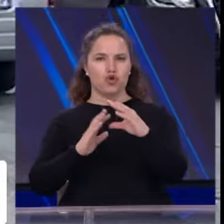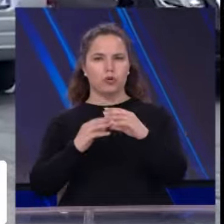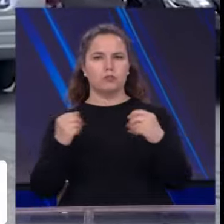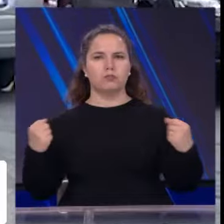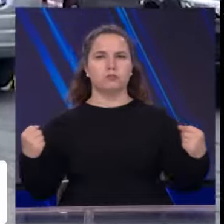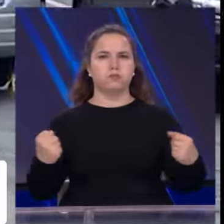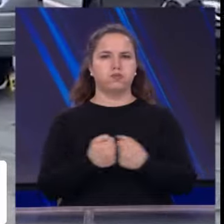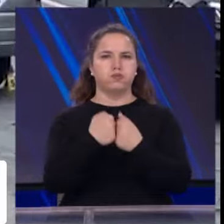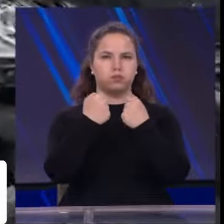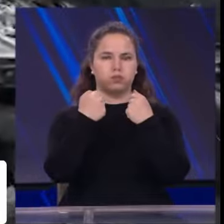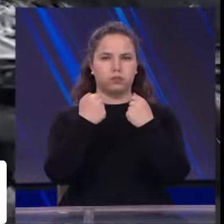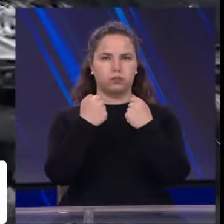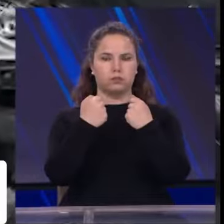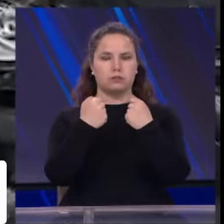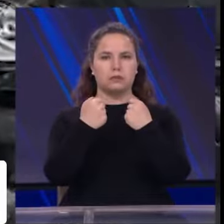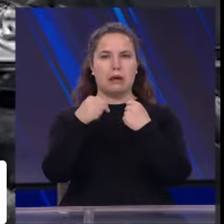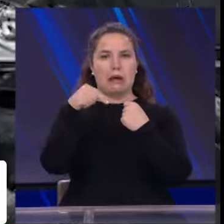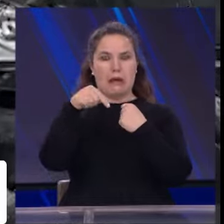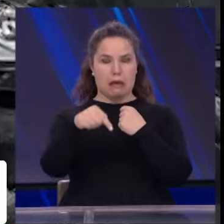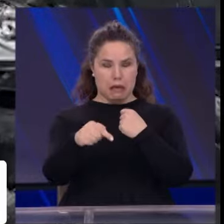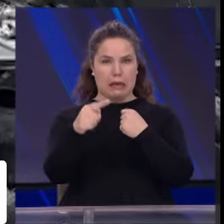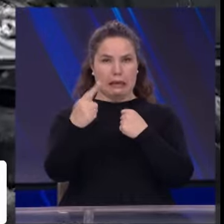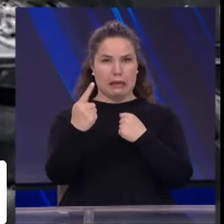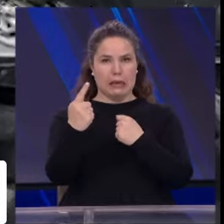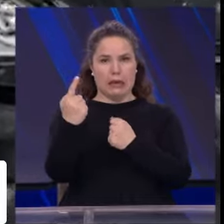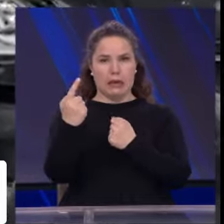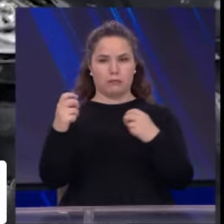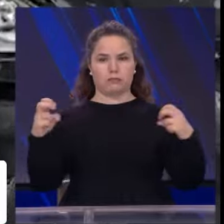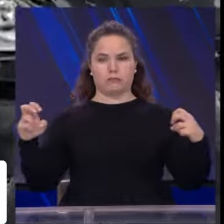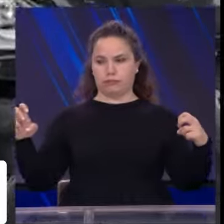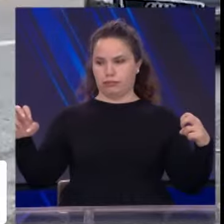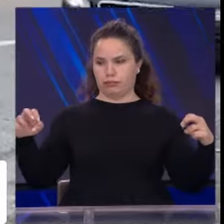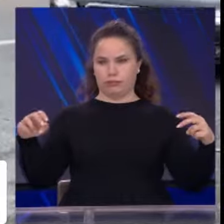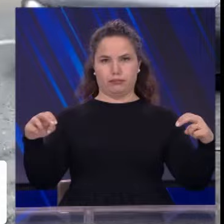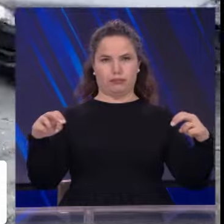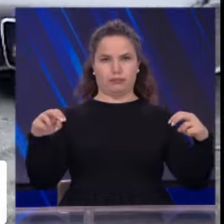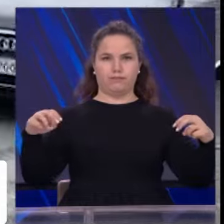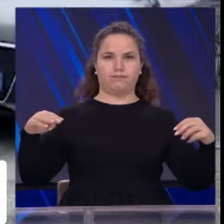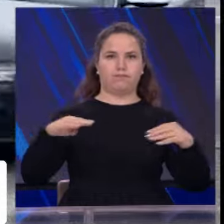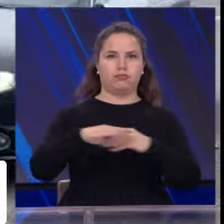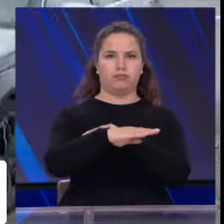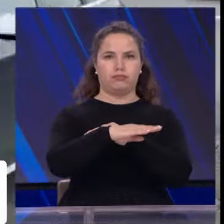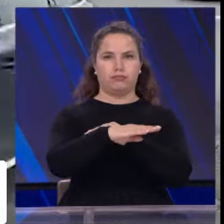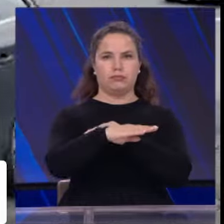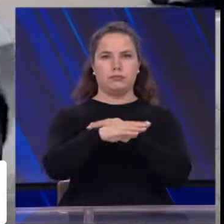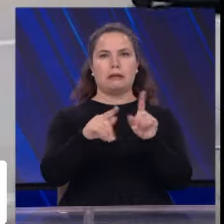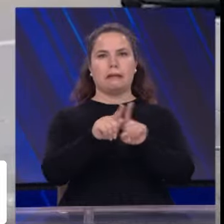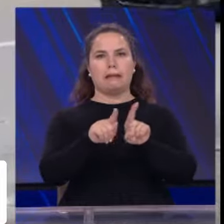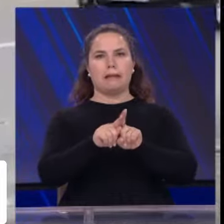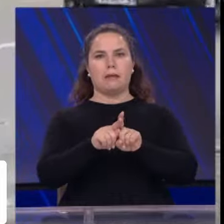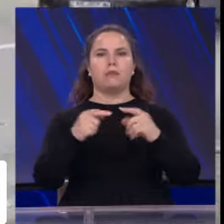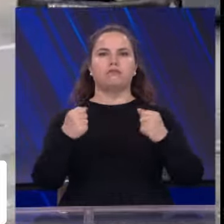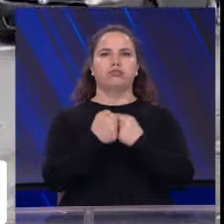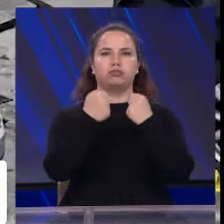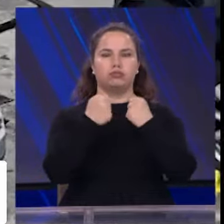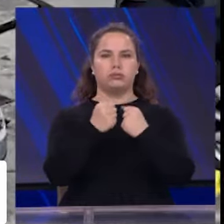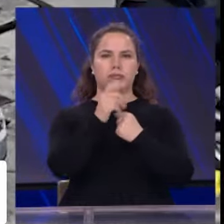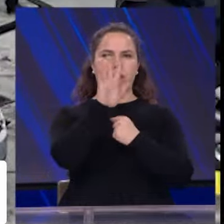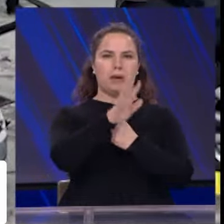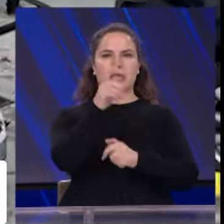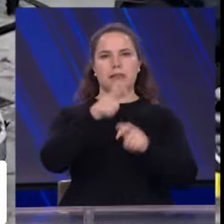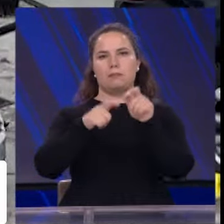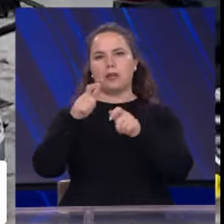të Lezhës. Aksidenti ka ndodhur teksa njëra prej makinave ka tentuar të dalë nga një rrugë dytësore për në superstradën